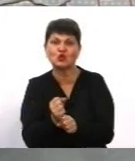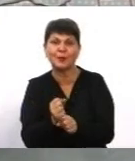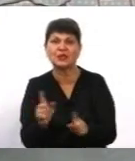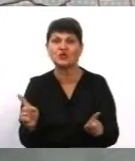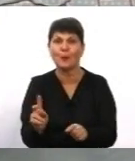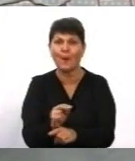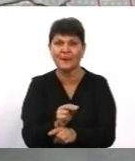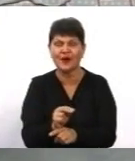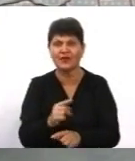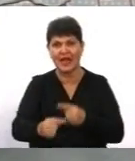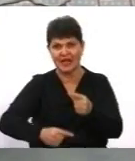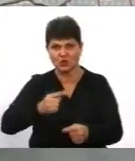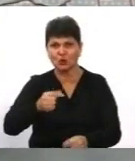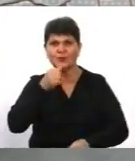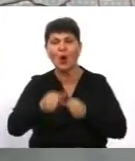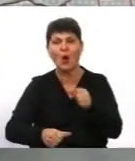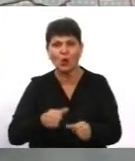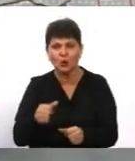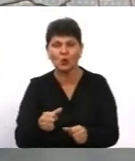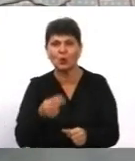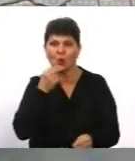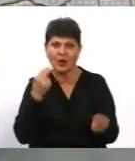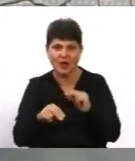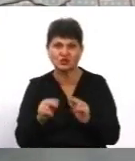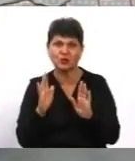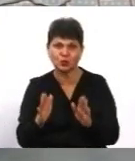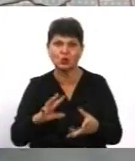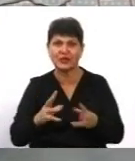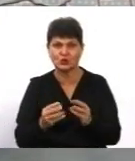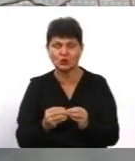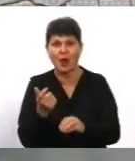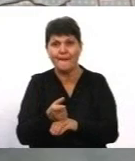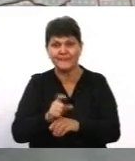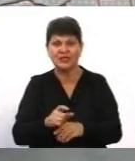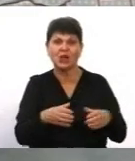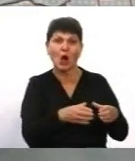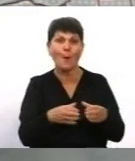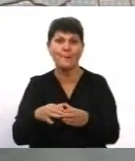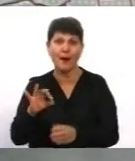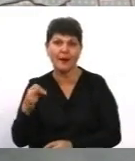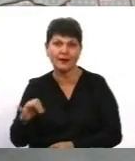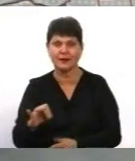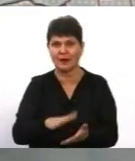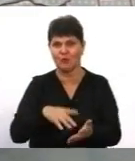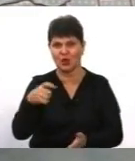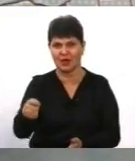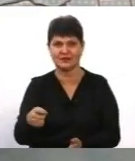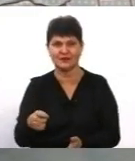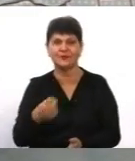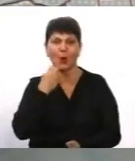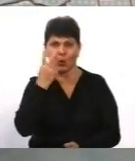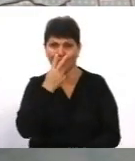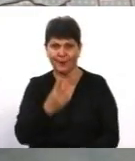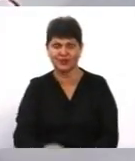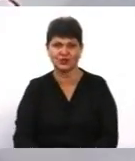І наступного року будуть якісь кращі результати. Ну і більше компаній подасться, будемо бачити. Ви